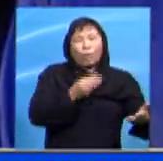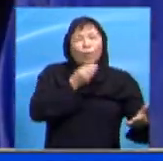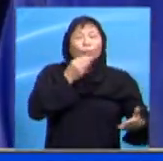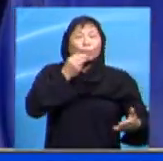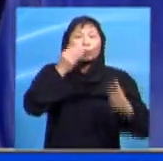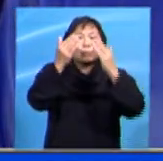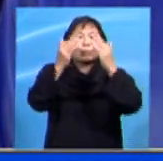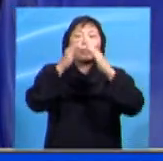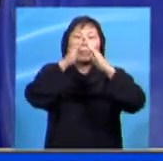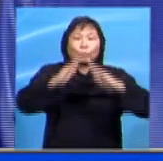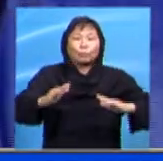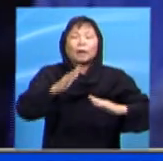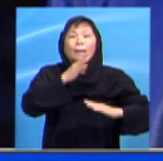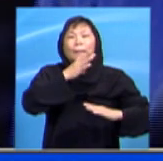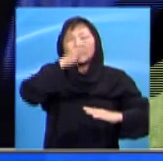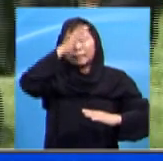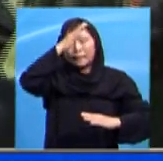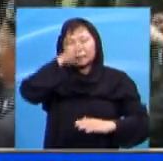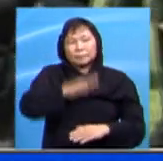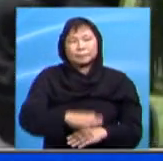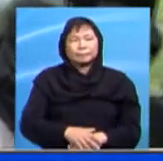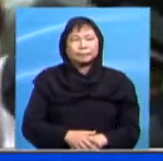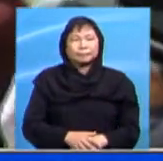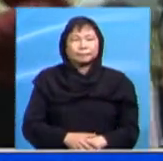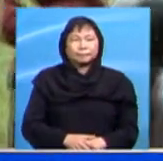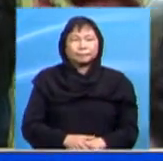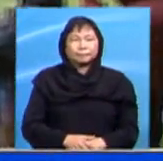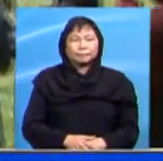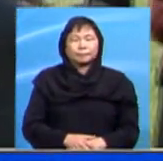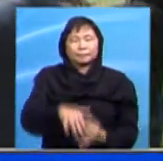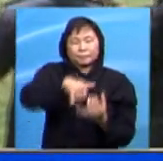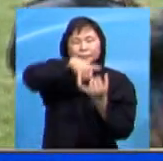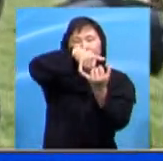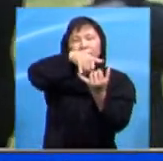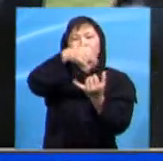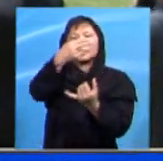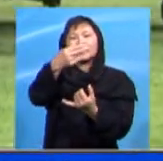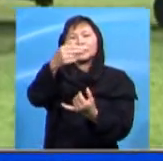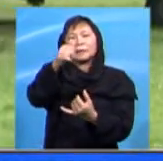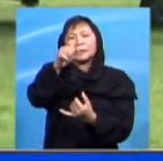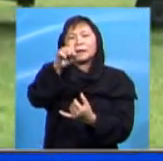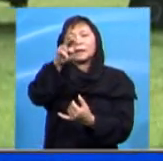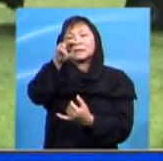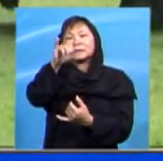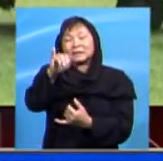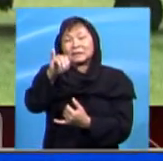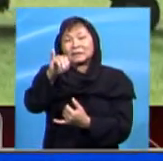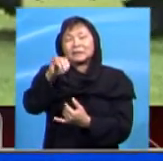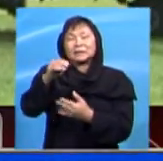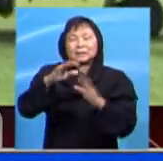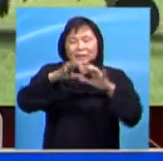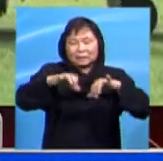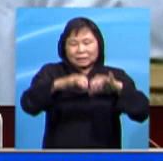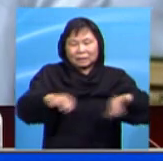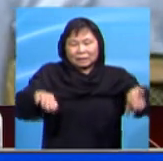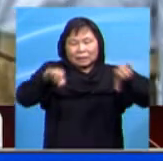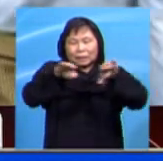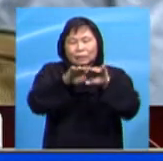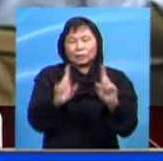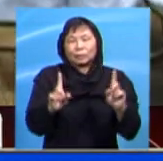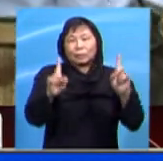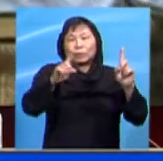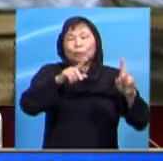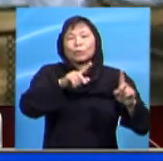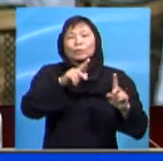bapanya di kampung jayo jenazah allaharham Hasni Hardi Parlan pula dikebumikan di tanah perkuburan